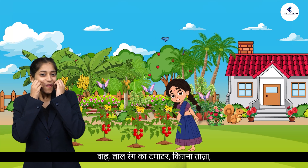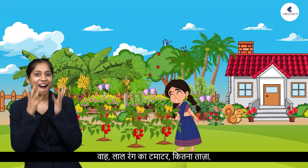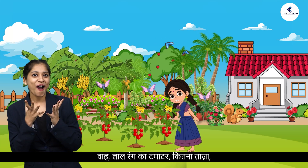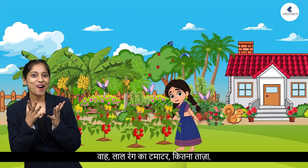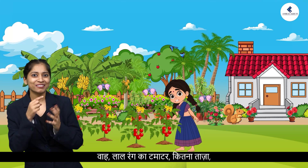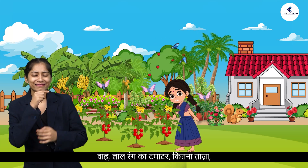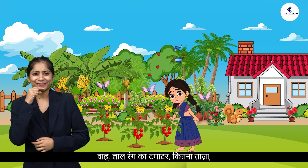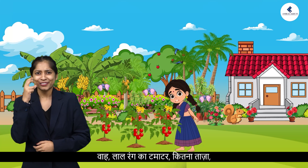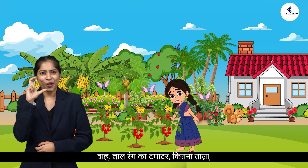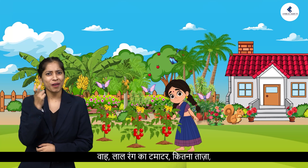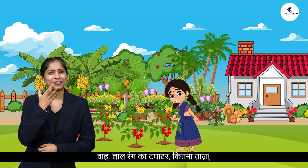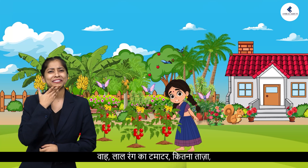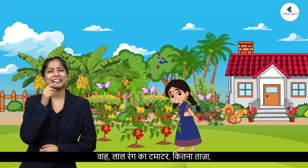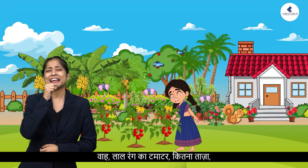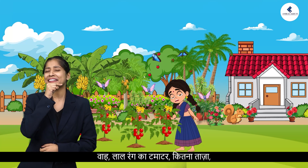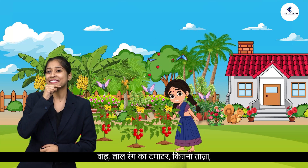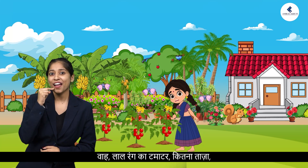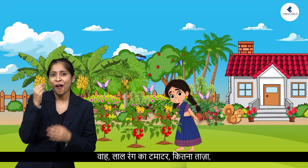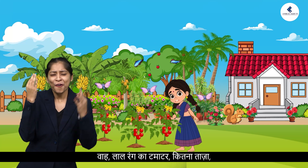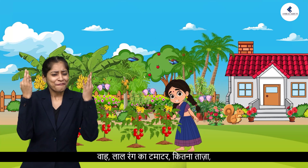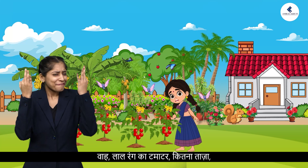लाल रंग का टमाटर, कितना ताजा।